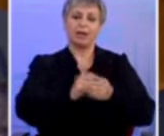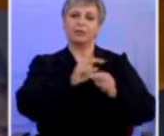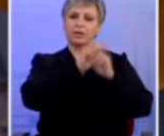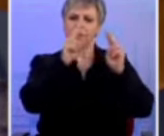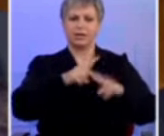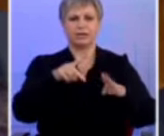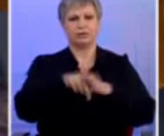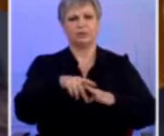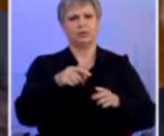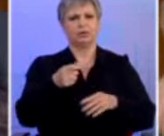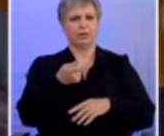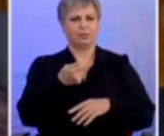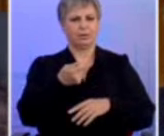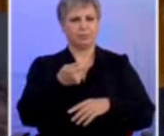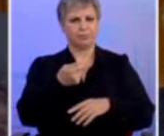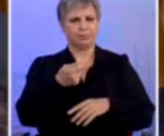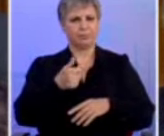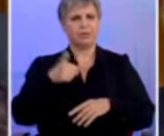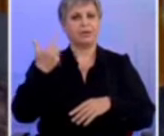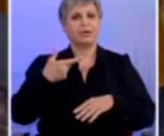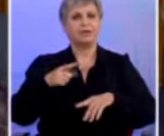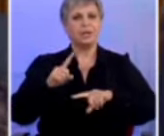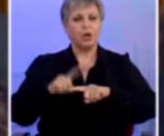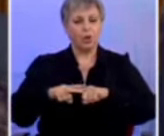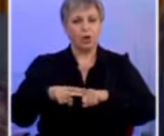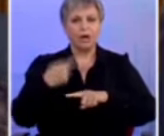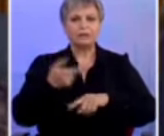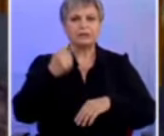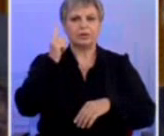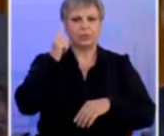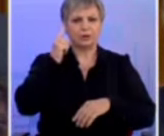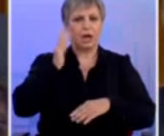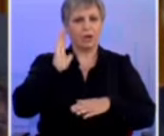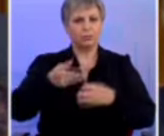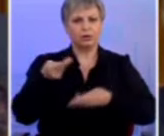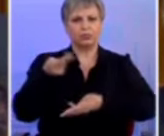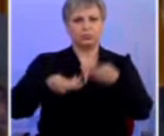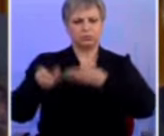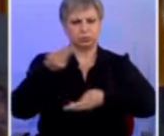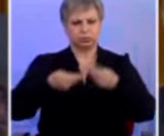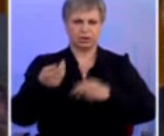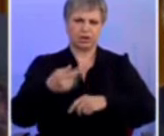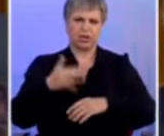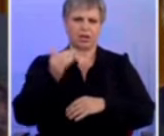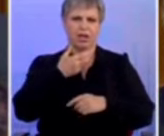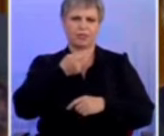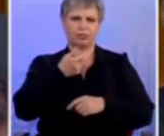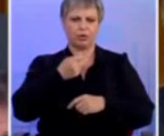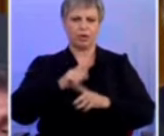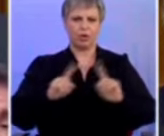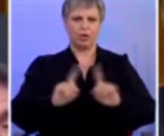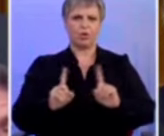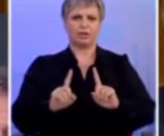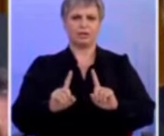αντιλαμβάνεστε ότι δεν είναι μια χώρα η οποία μπορεί να βγει στις αγορές. Εάν δεν έχει